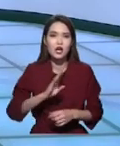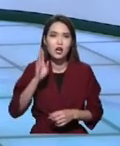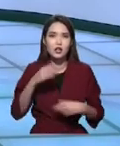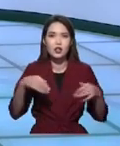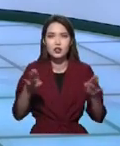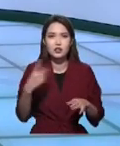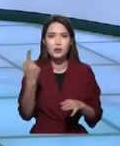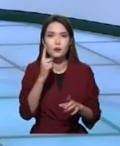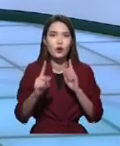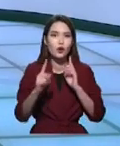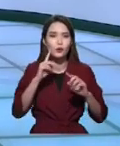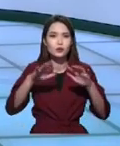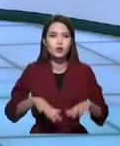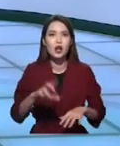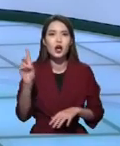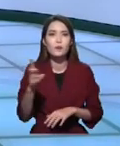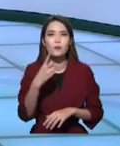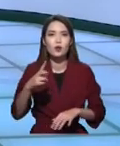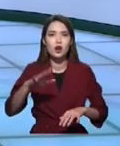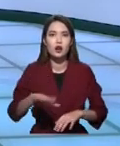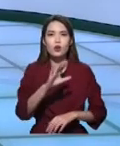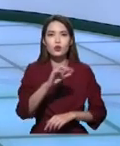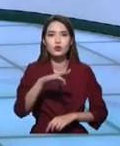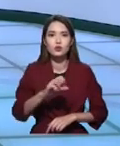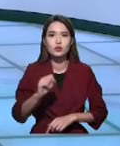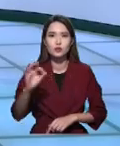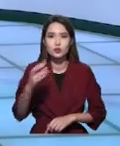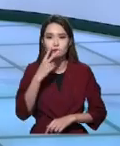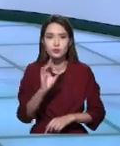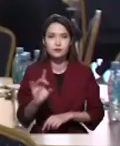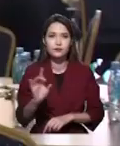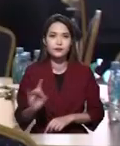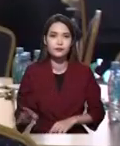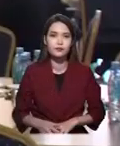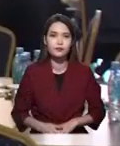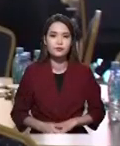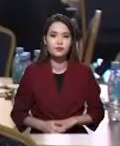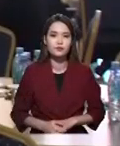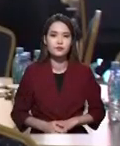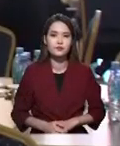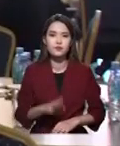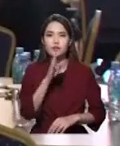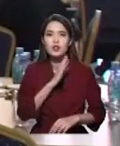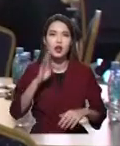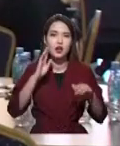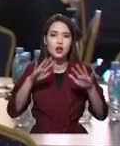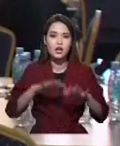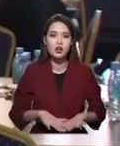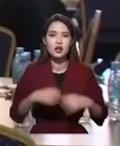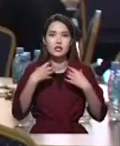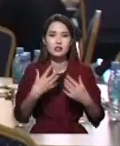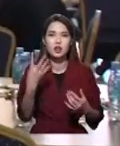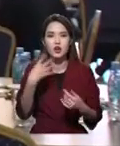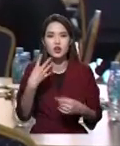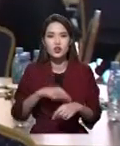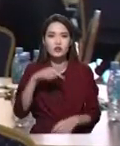бірінші отырысын өткізді. Бурабайдағы жараны Сүндет Оралбек баяндап береді. Әйелдің жаны нәзік болғанмен қырық жаны бар.